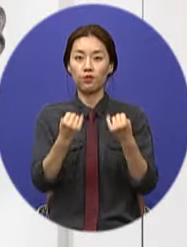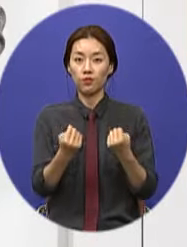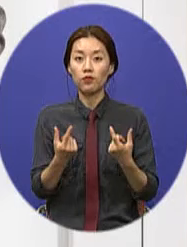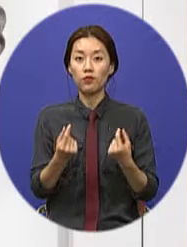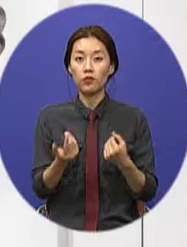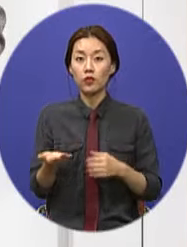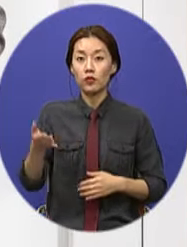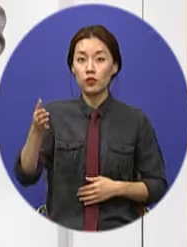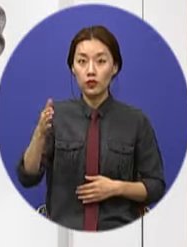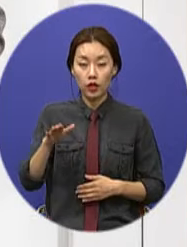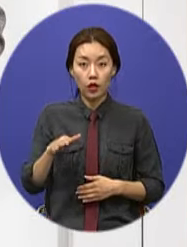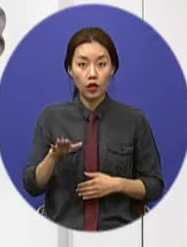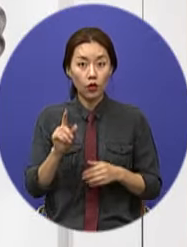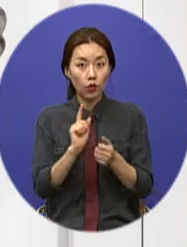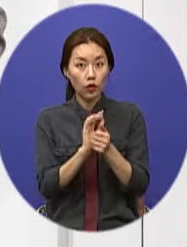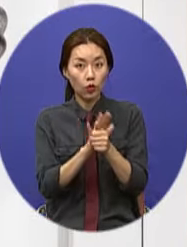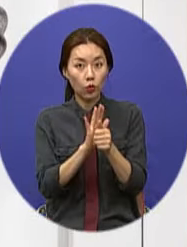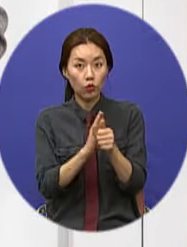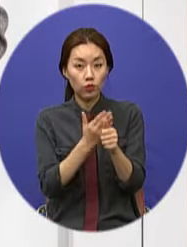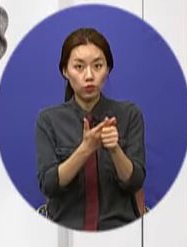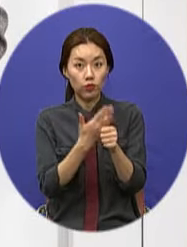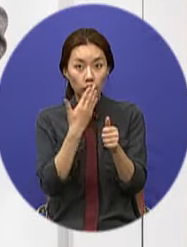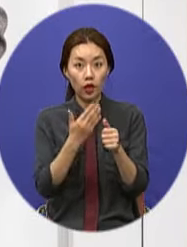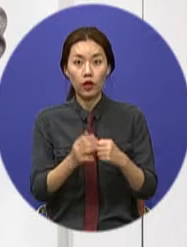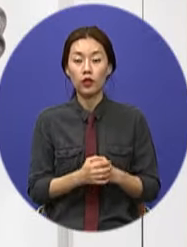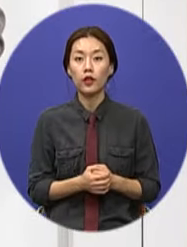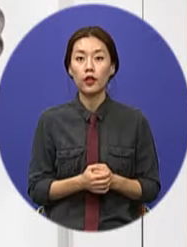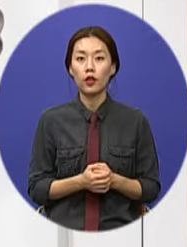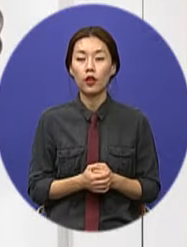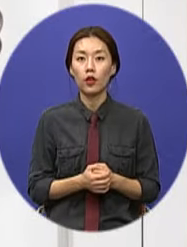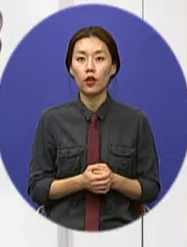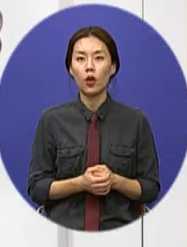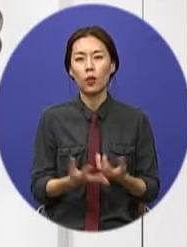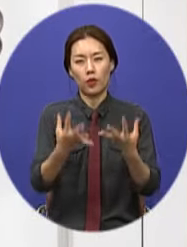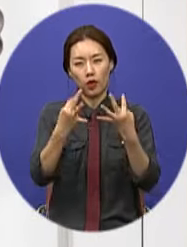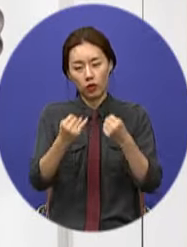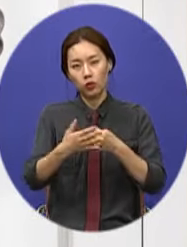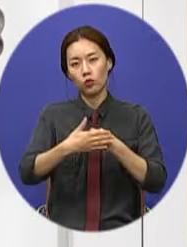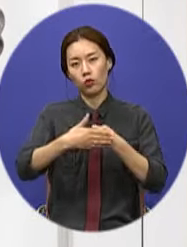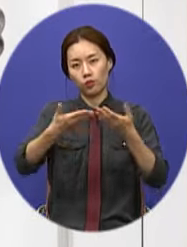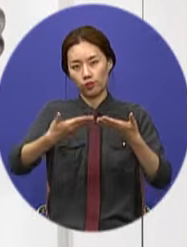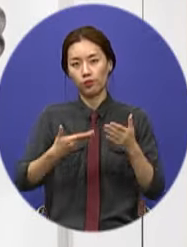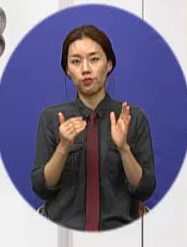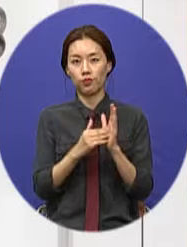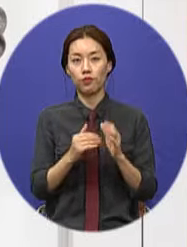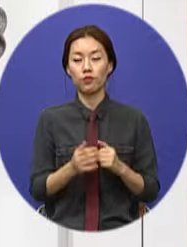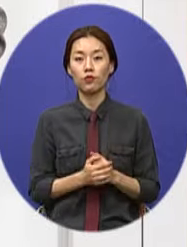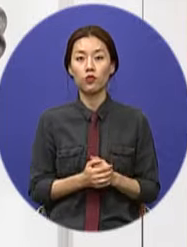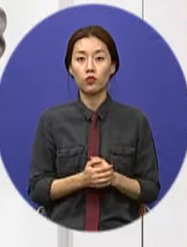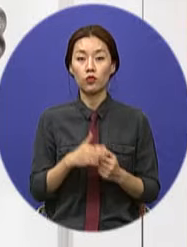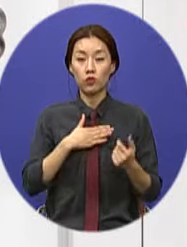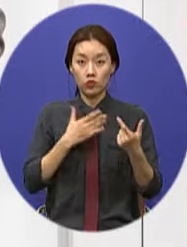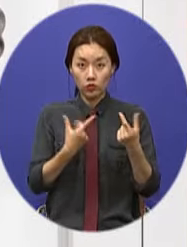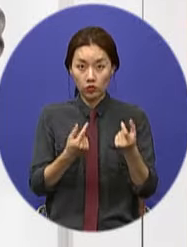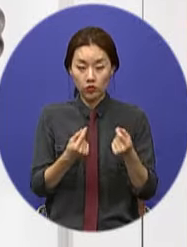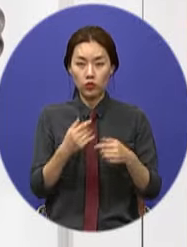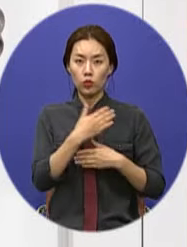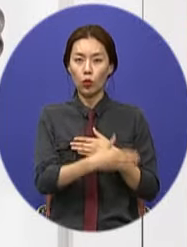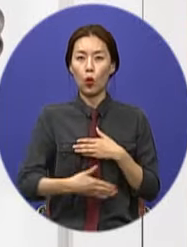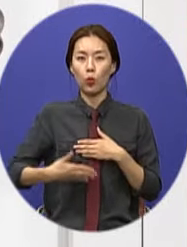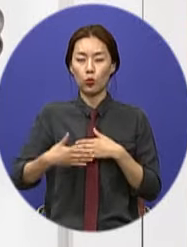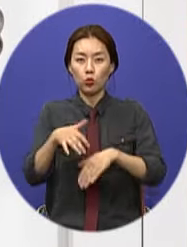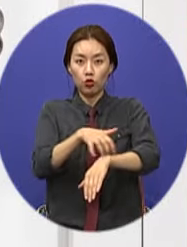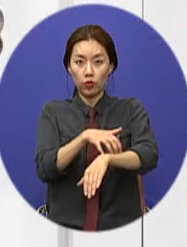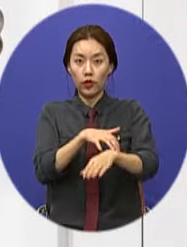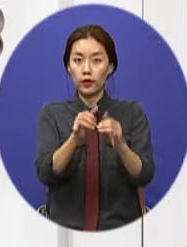네. 근데 어떻게 조금 네. 도움이 되나요? 네. 아, 많은 도움이 되죠. 저희 같이 몸이 불편한